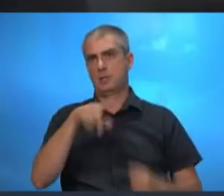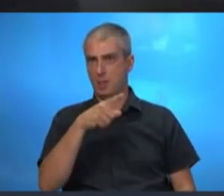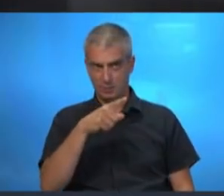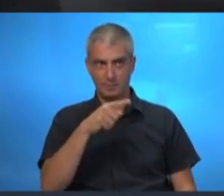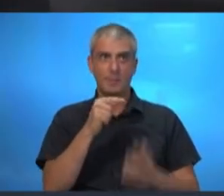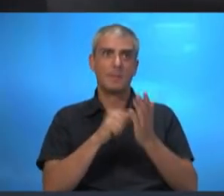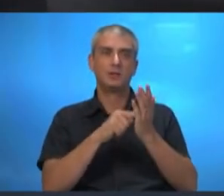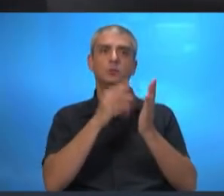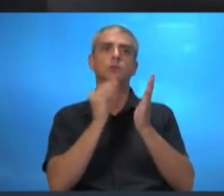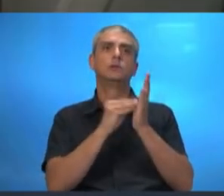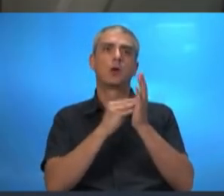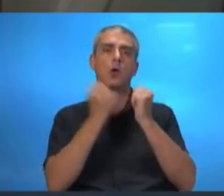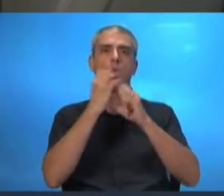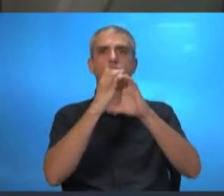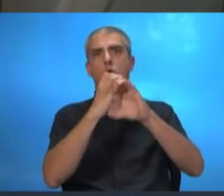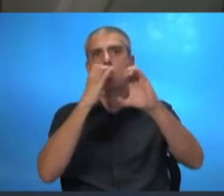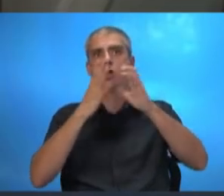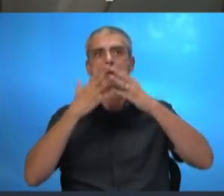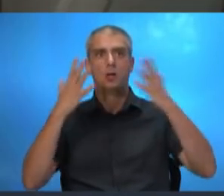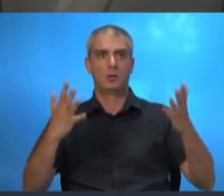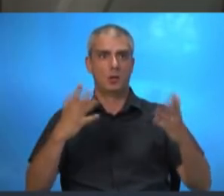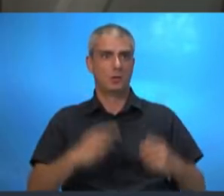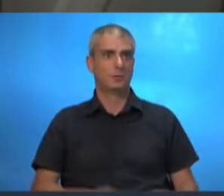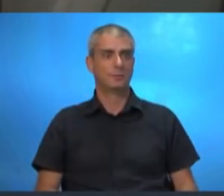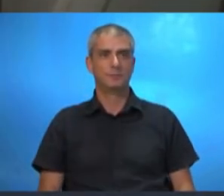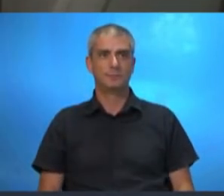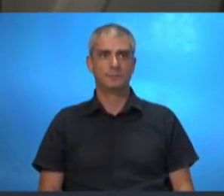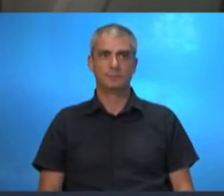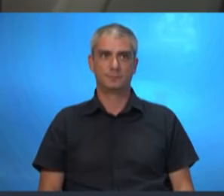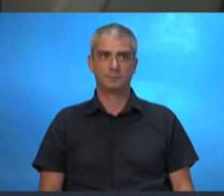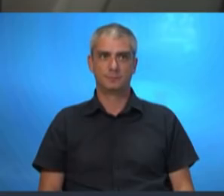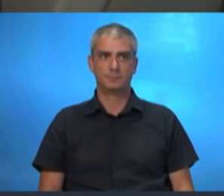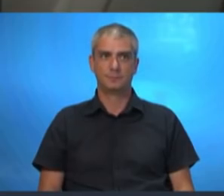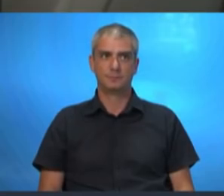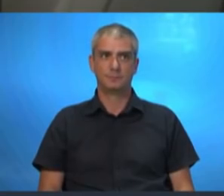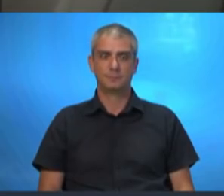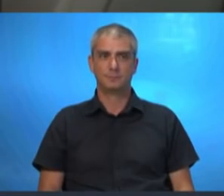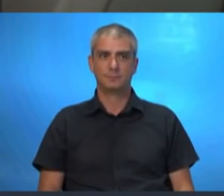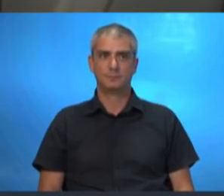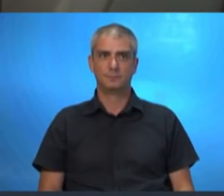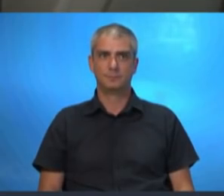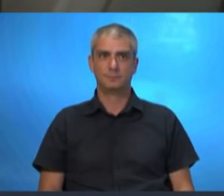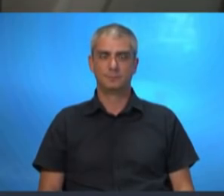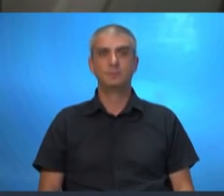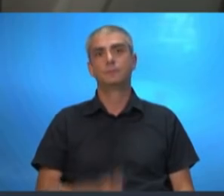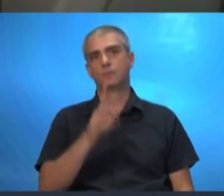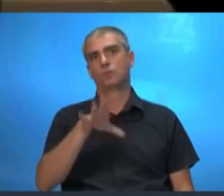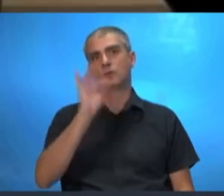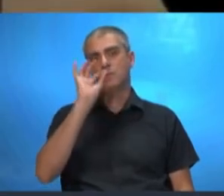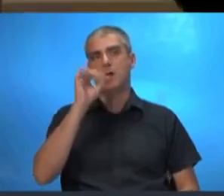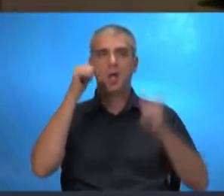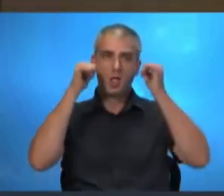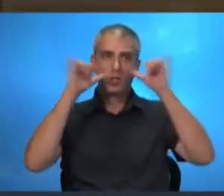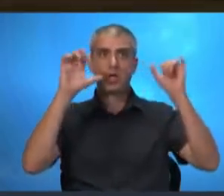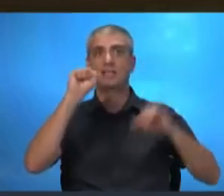הוא נזקק לרכב גדול. To families who need the maximum in passenger and cargo capability. הוא בחר בטויוטה סיינה